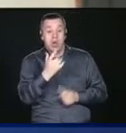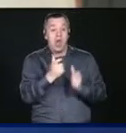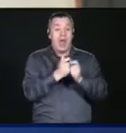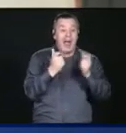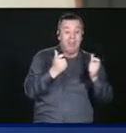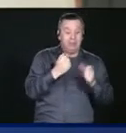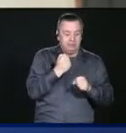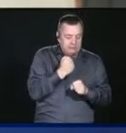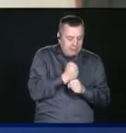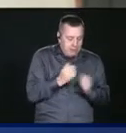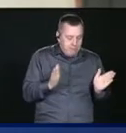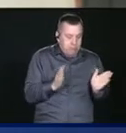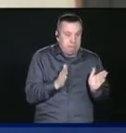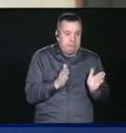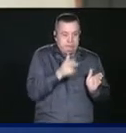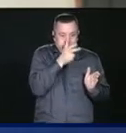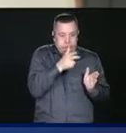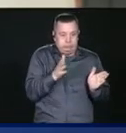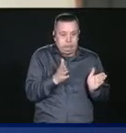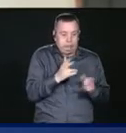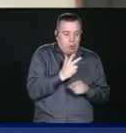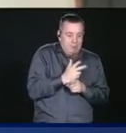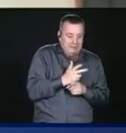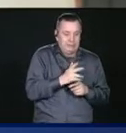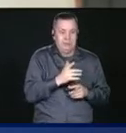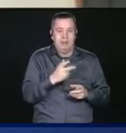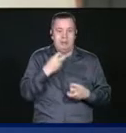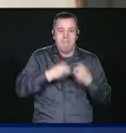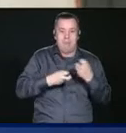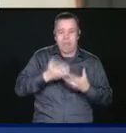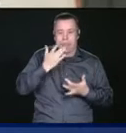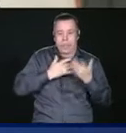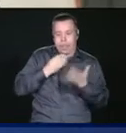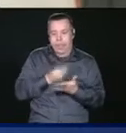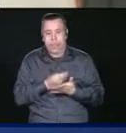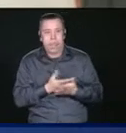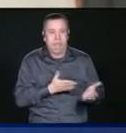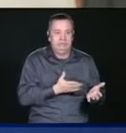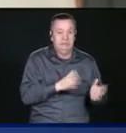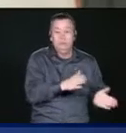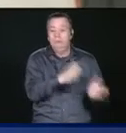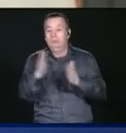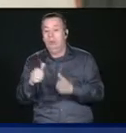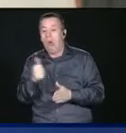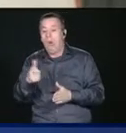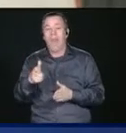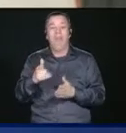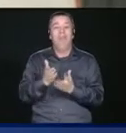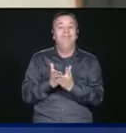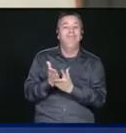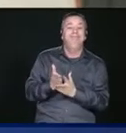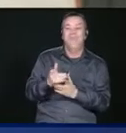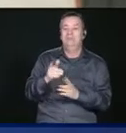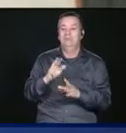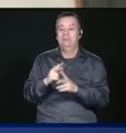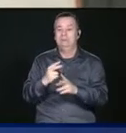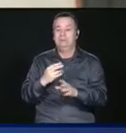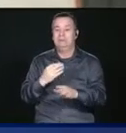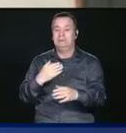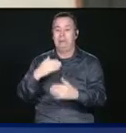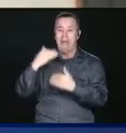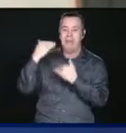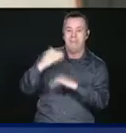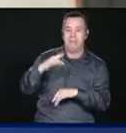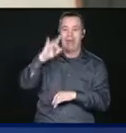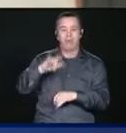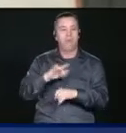plus petite taille et ont des problèmes de liquidité. D'autres œuvrent dans des secteurs qui sont paralysés par la